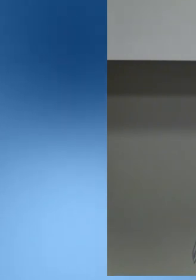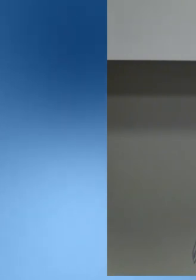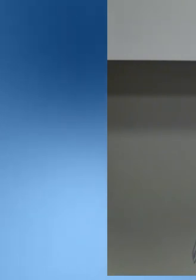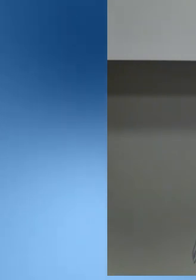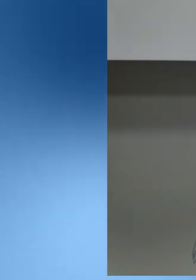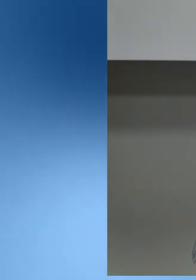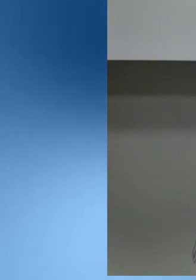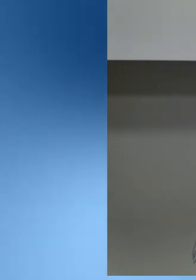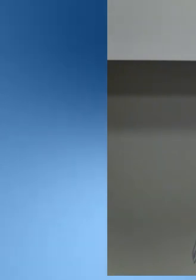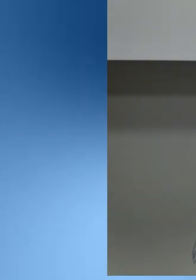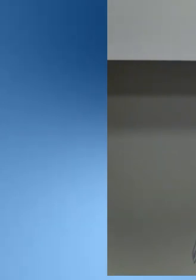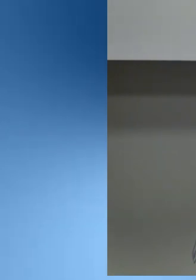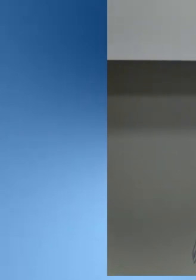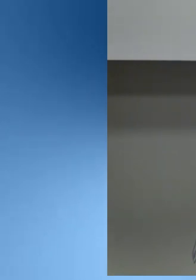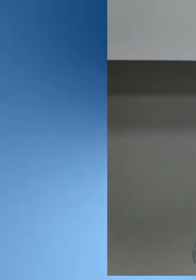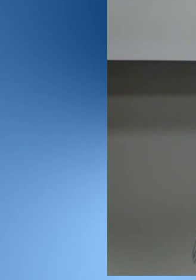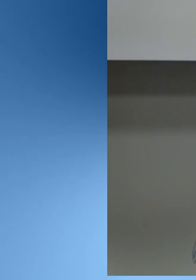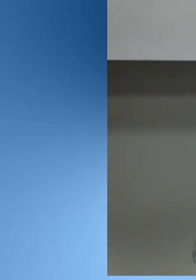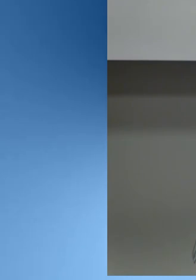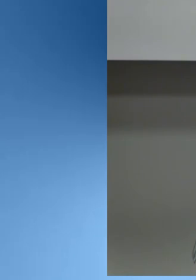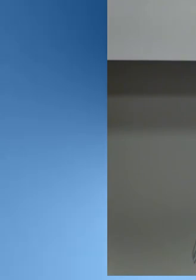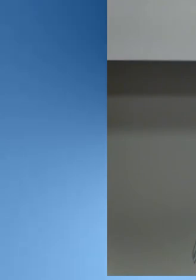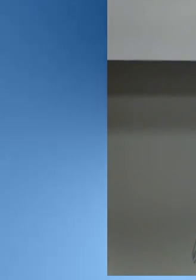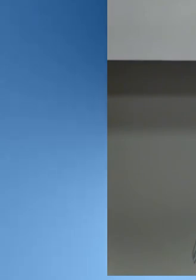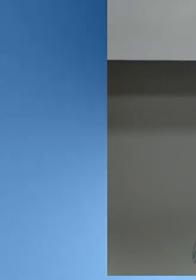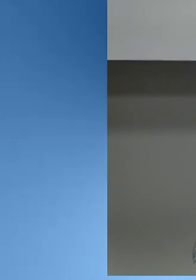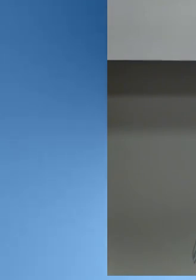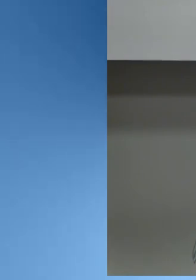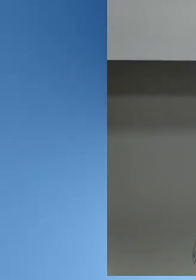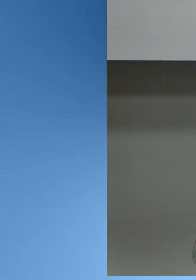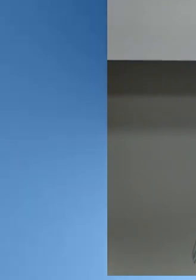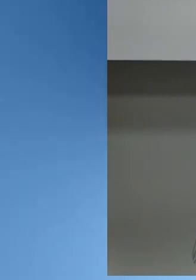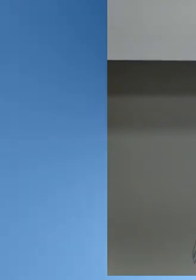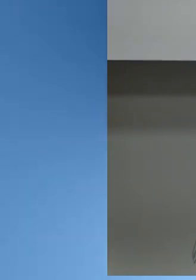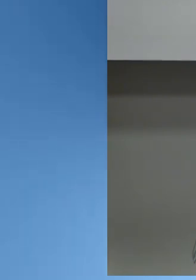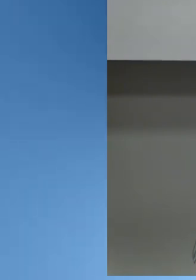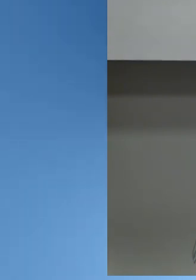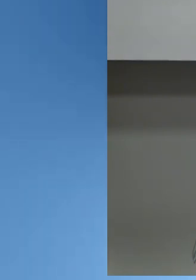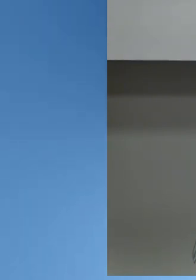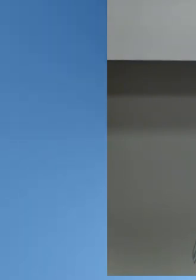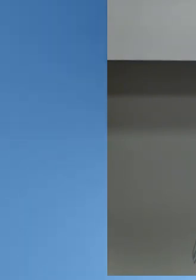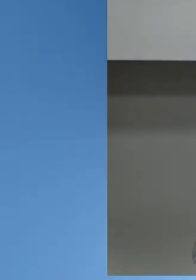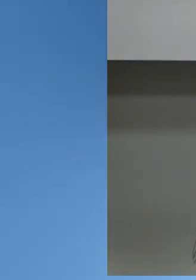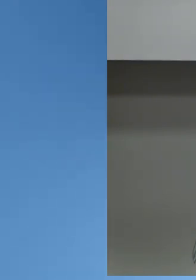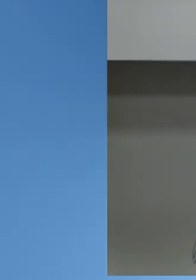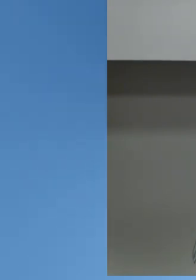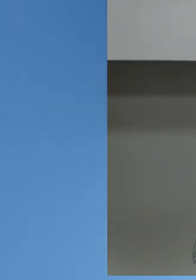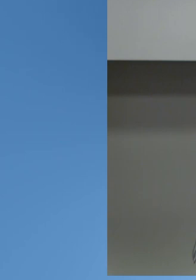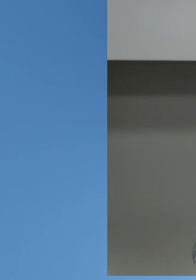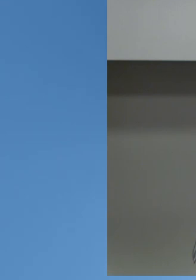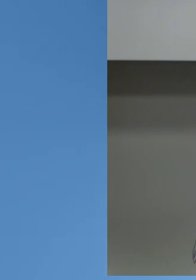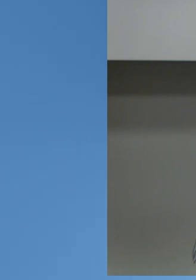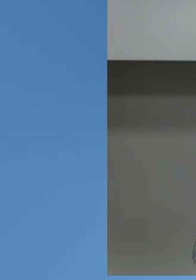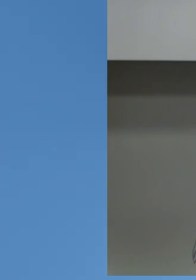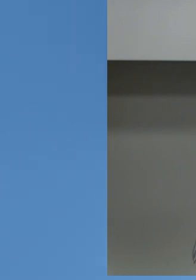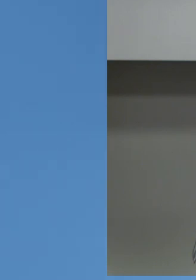progresser notamment on essayie d'intégrer les questions de de matériaux de de construction un sujet qu'on travaille pas mal